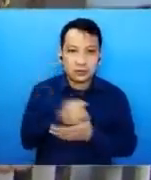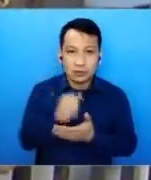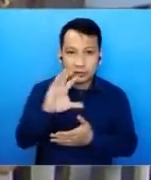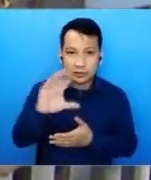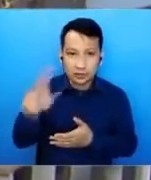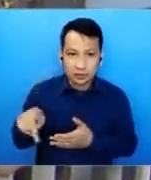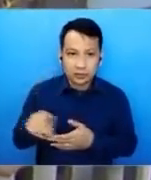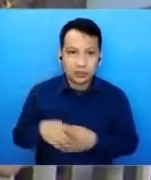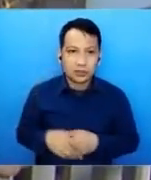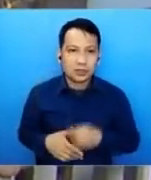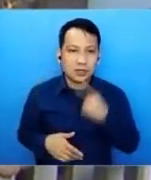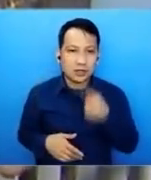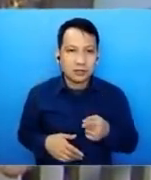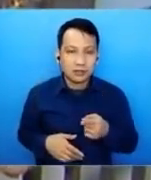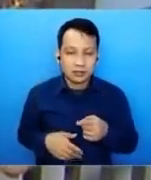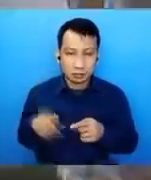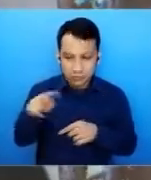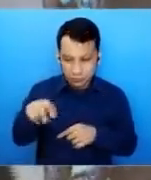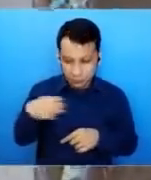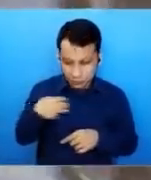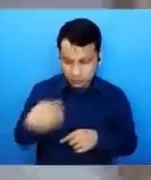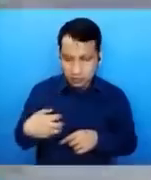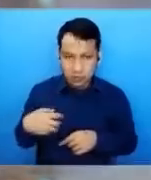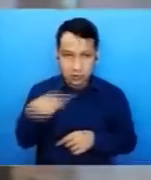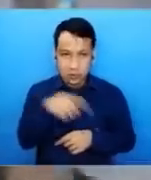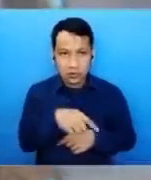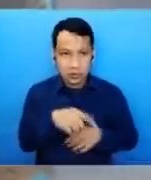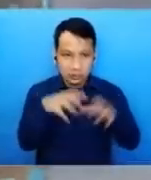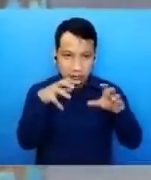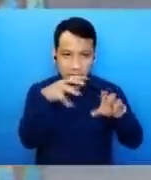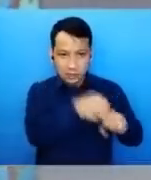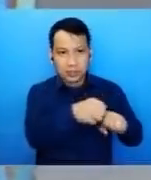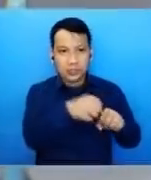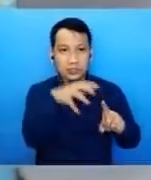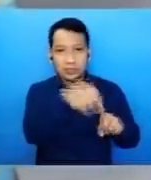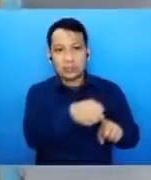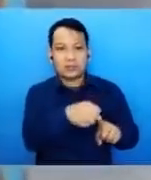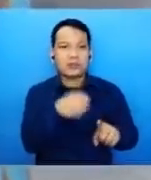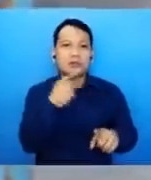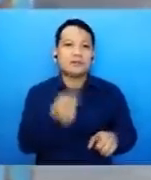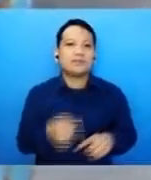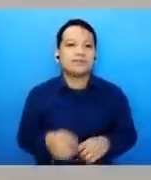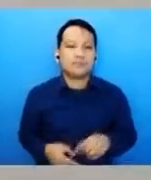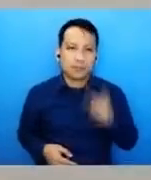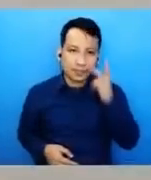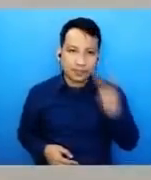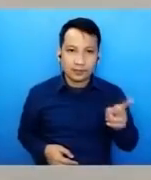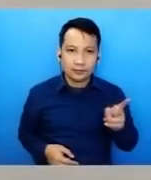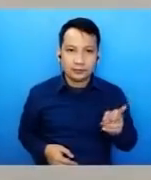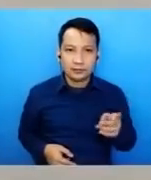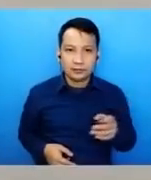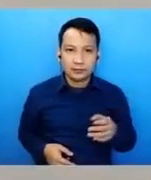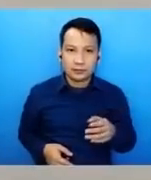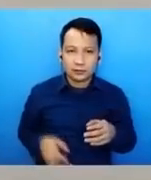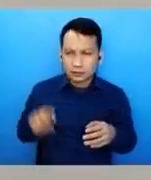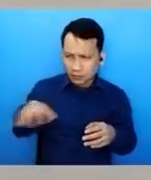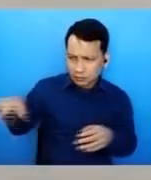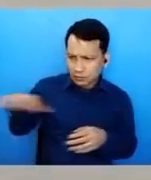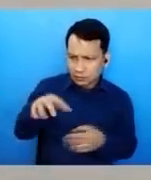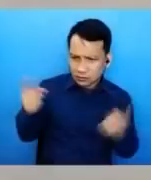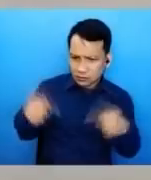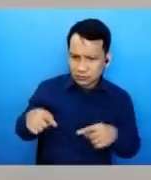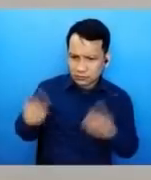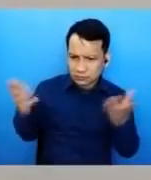Tiyempo namang nagpapatrolya ang mga pulis kaya naaresto ang holdupper. Nakita nga nila yung commotion sa kalsada na